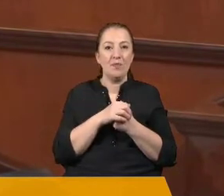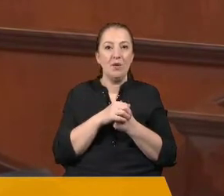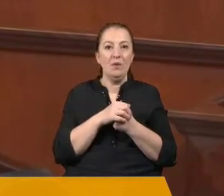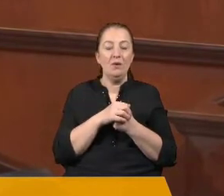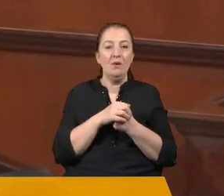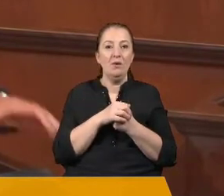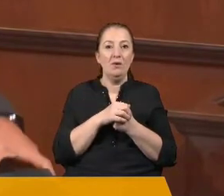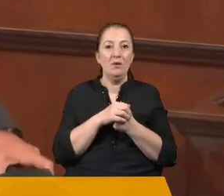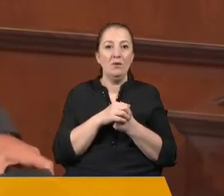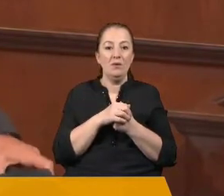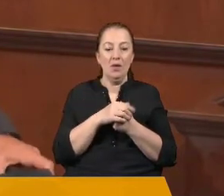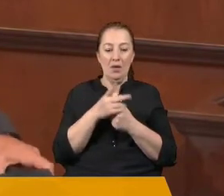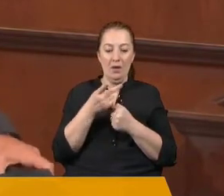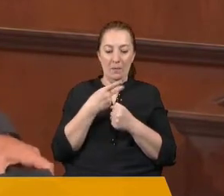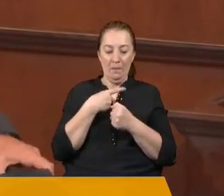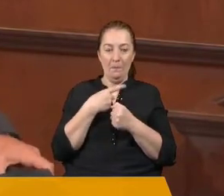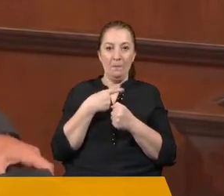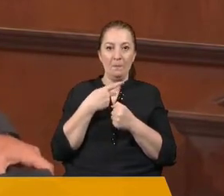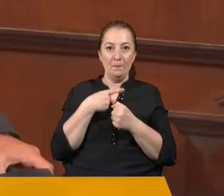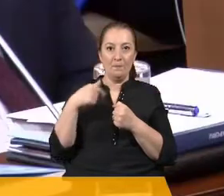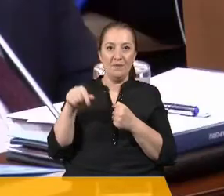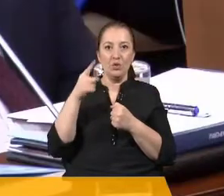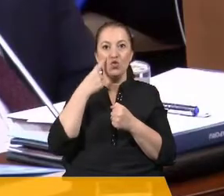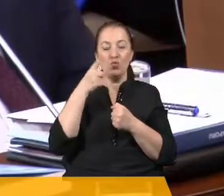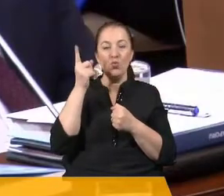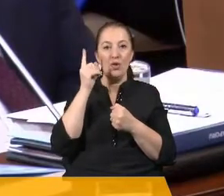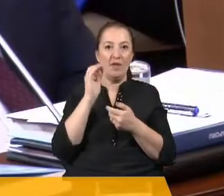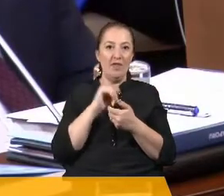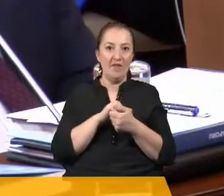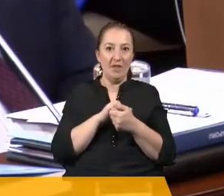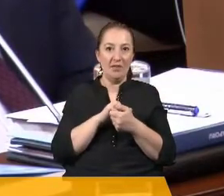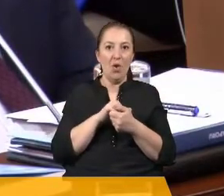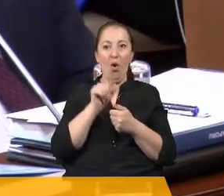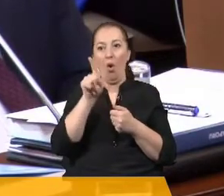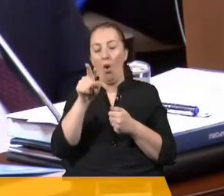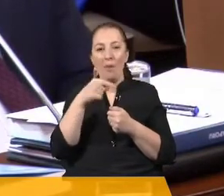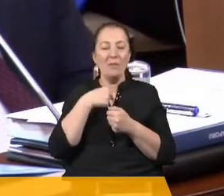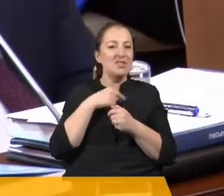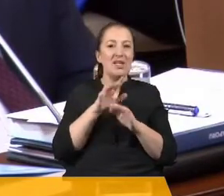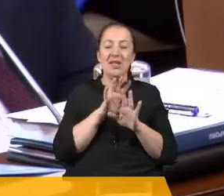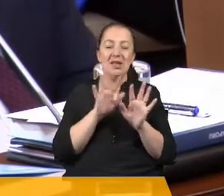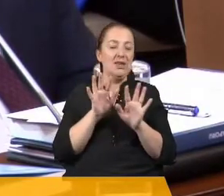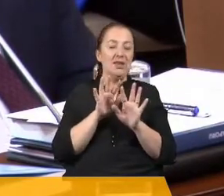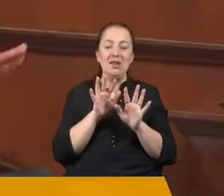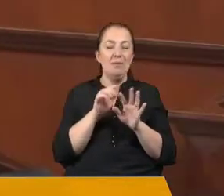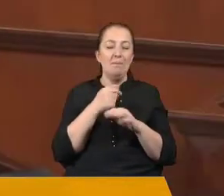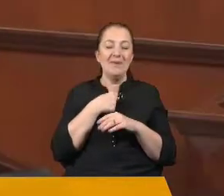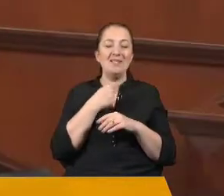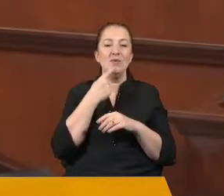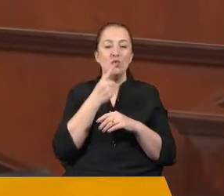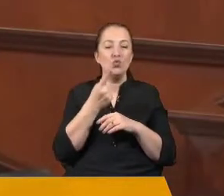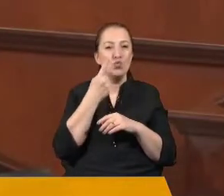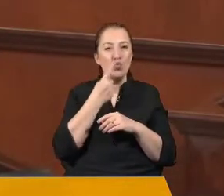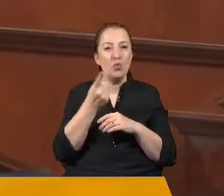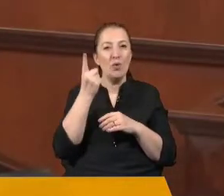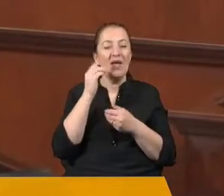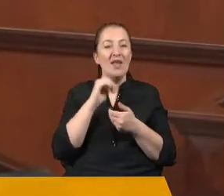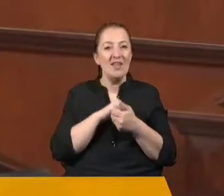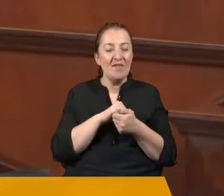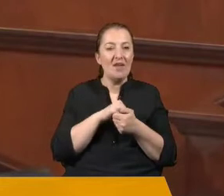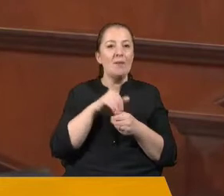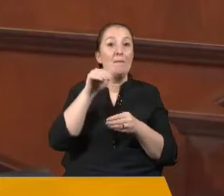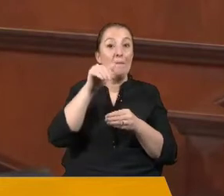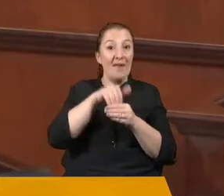onlar biz Cumhur İttifakı'yız. Onlar siz biz yok aramızda. Biz şunu söylüyoruz. Cumhur İttifakı'nın